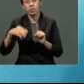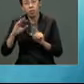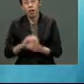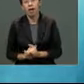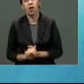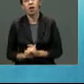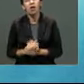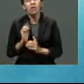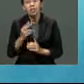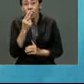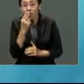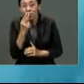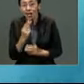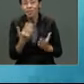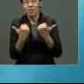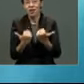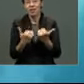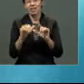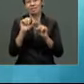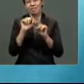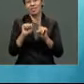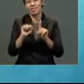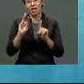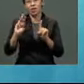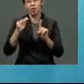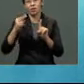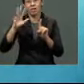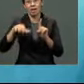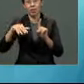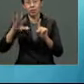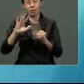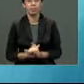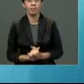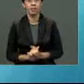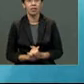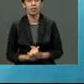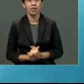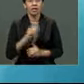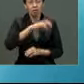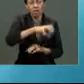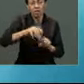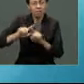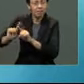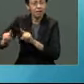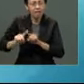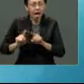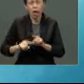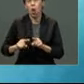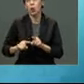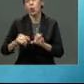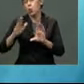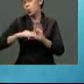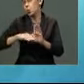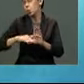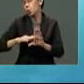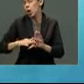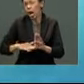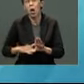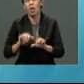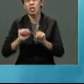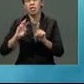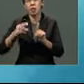165,433 ในบรรทัดแรกนะครับตอนนี้มีอยู่แค่ 165,000 แต่จริงๆแล้วเขาบอกกิจการต้องเข้ามาเยอะกว่านี้ก็ฝากท่านเข้าด้วยคน